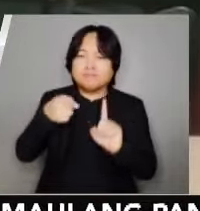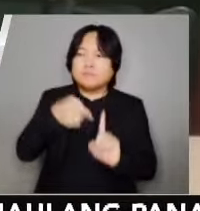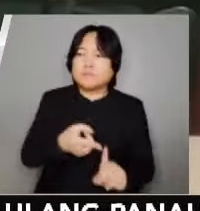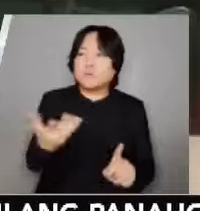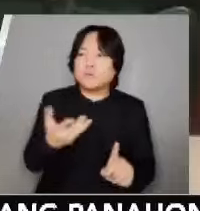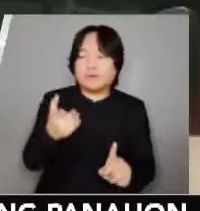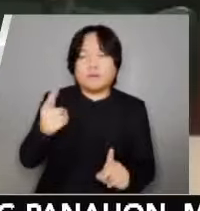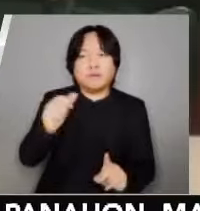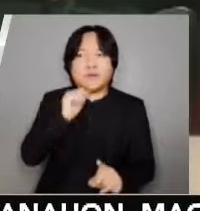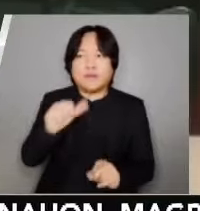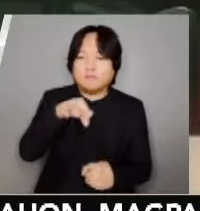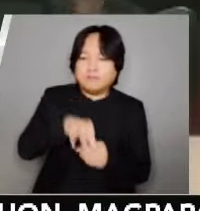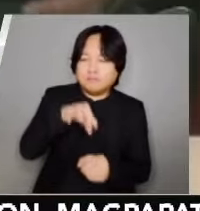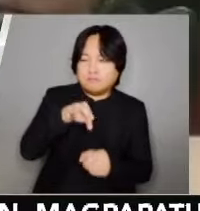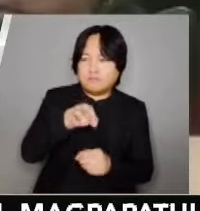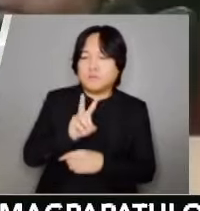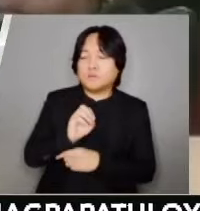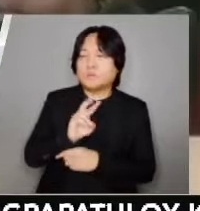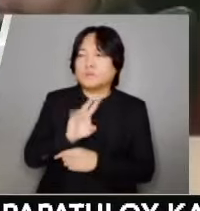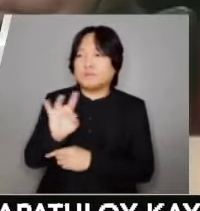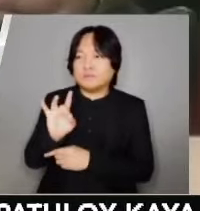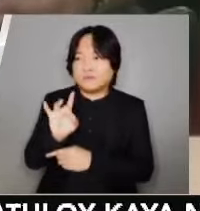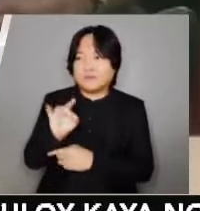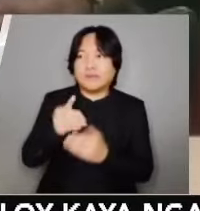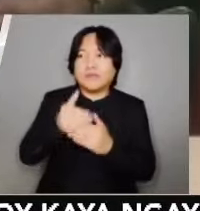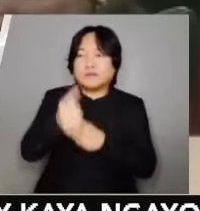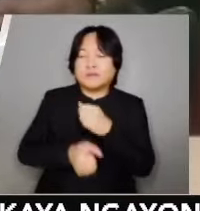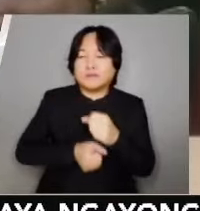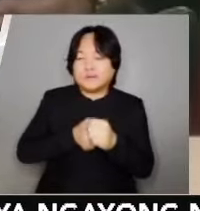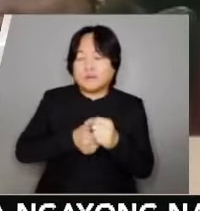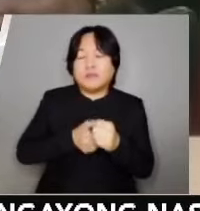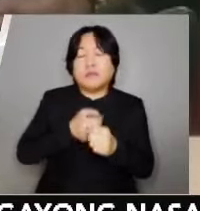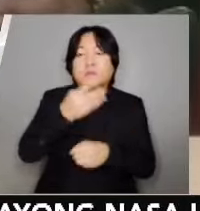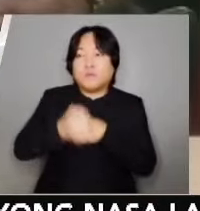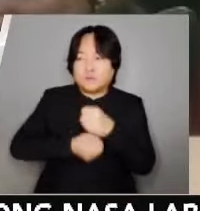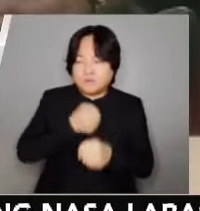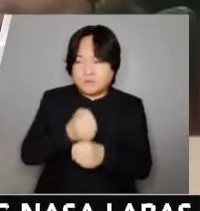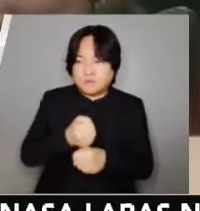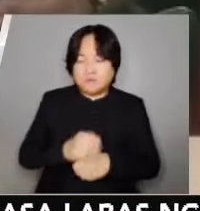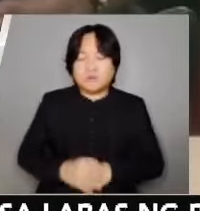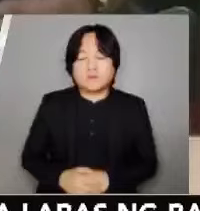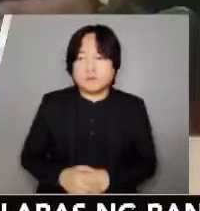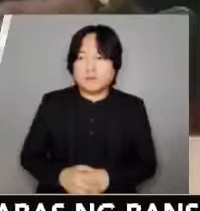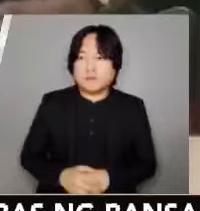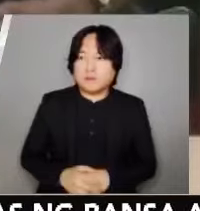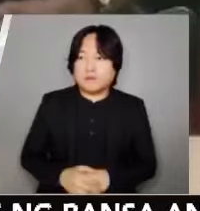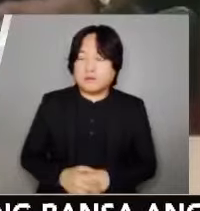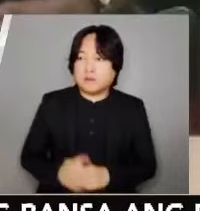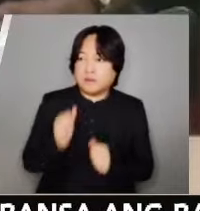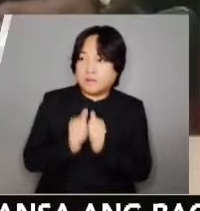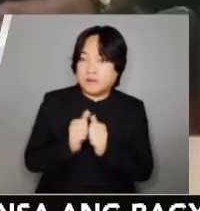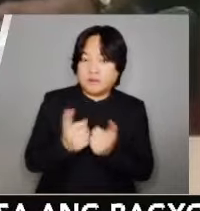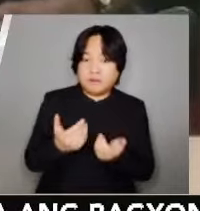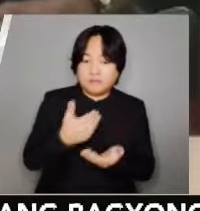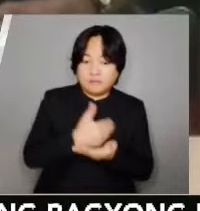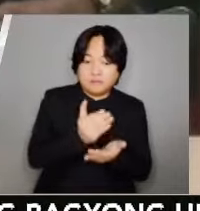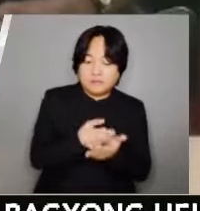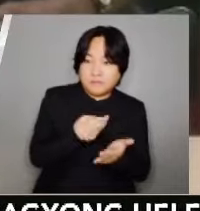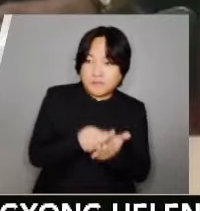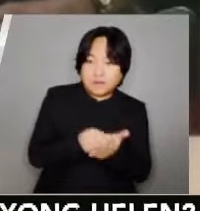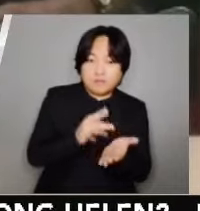2028. It is clear to me that this inquiry is not about misused funds, accountability, or